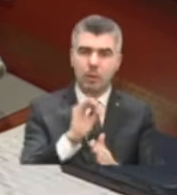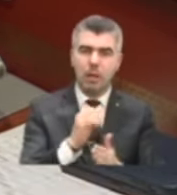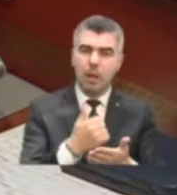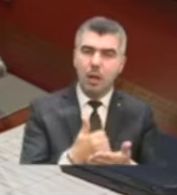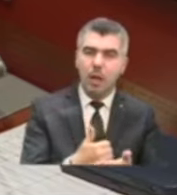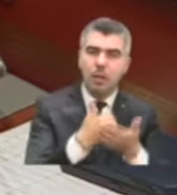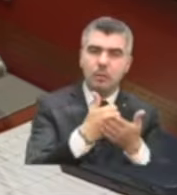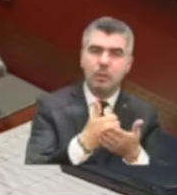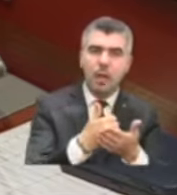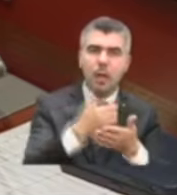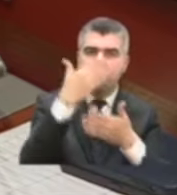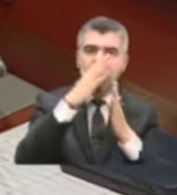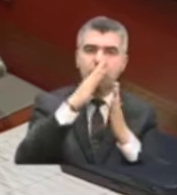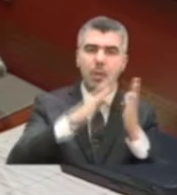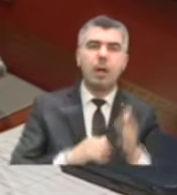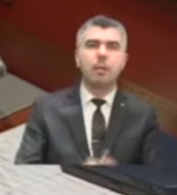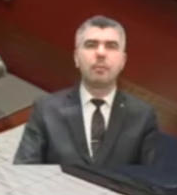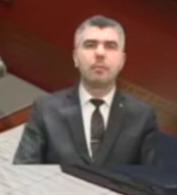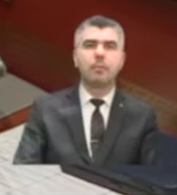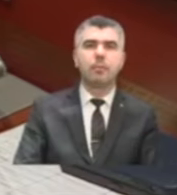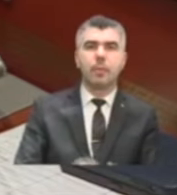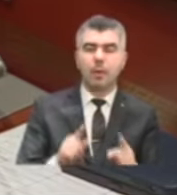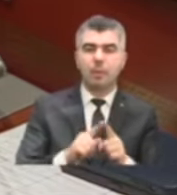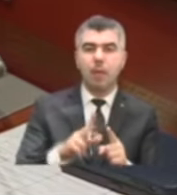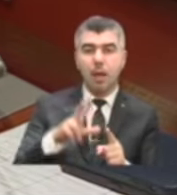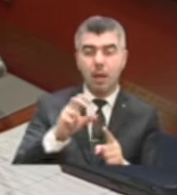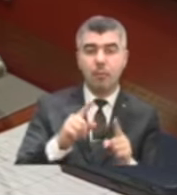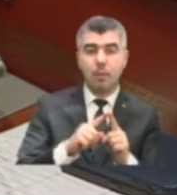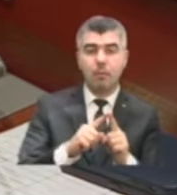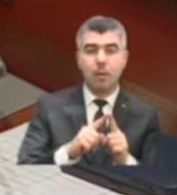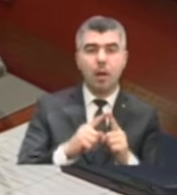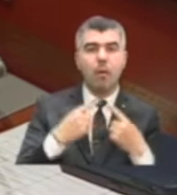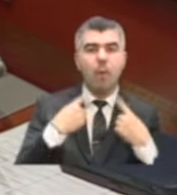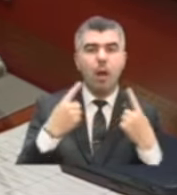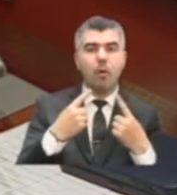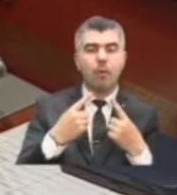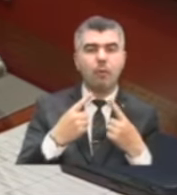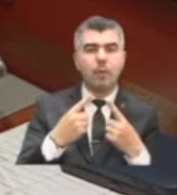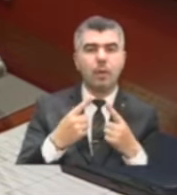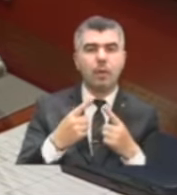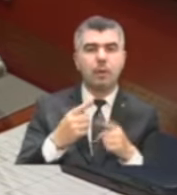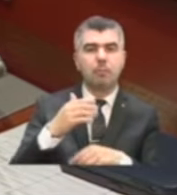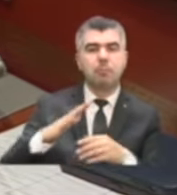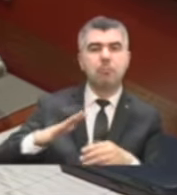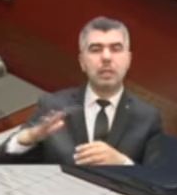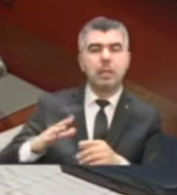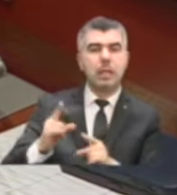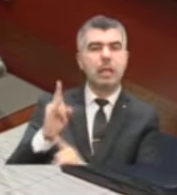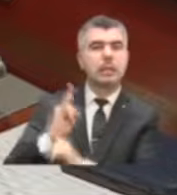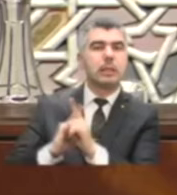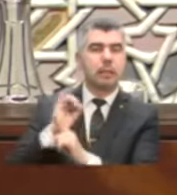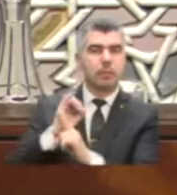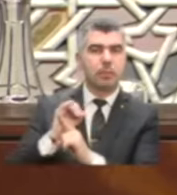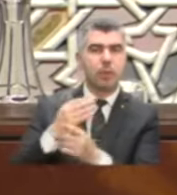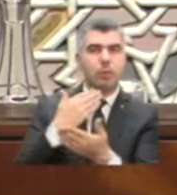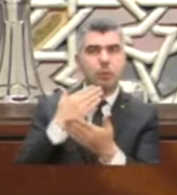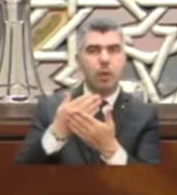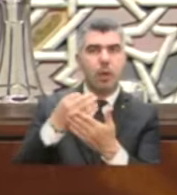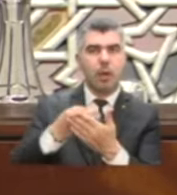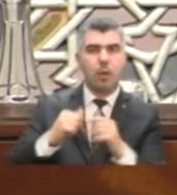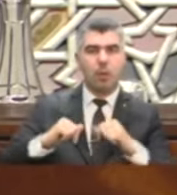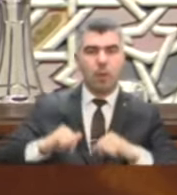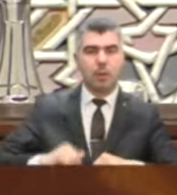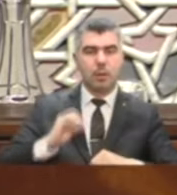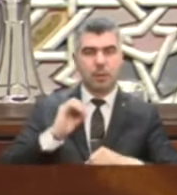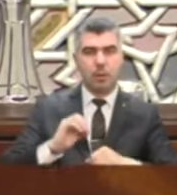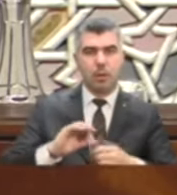المغرب باش تستثمروا في المغرب، هو الجماليه ديال المدن العتيقه. شكرا. وراء هذا العمل كاين هناك واحد الدبلوماسيه الثقافيه اللي غتخلي